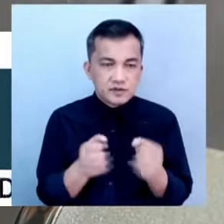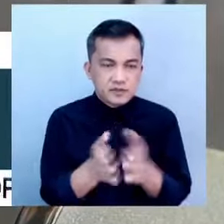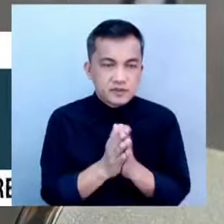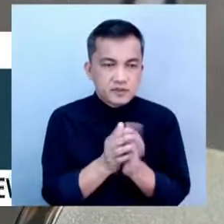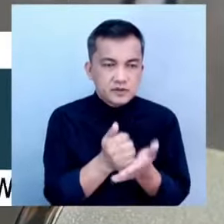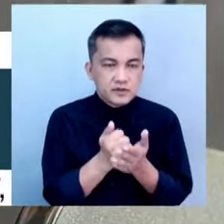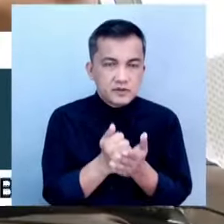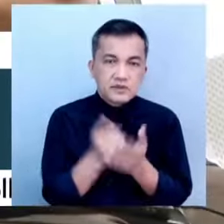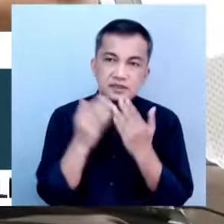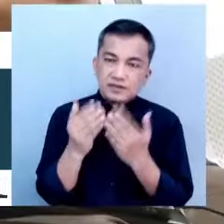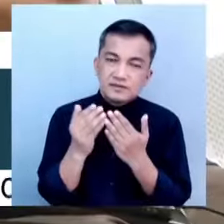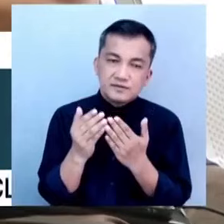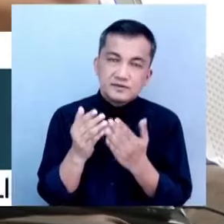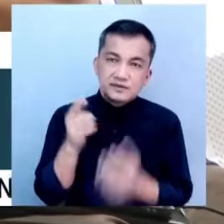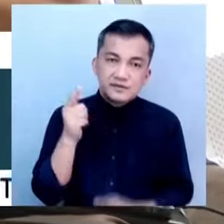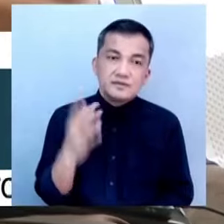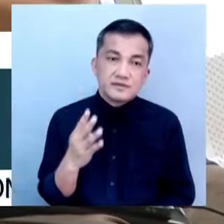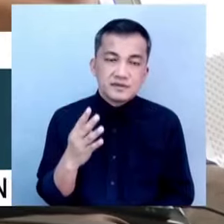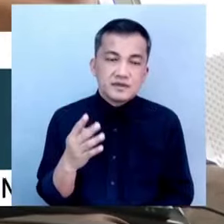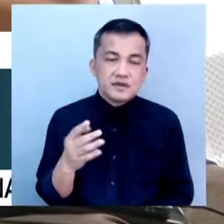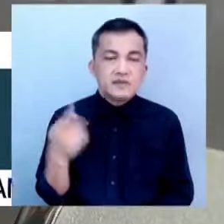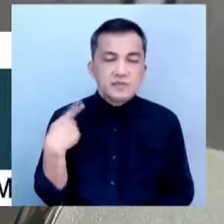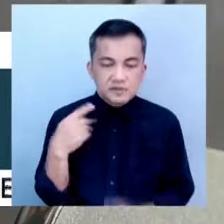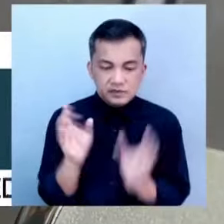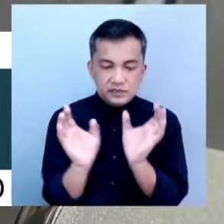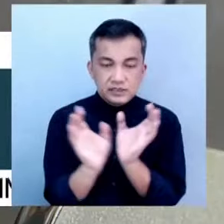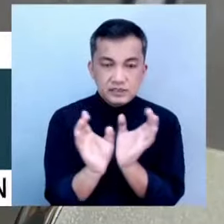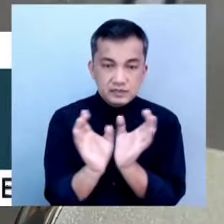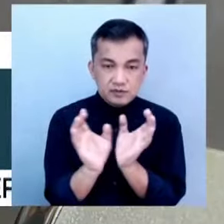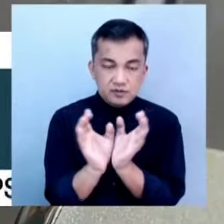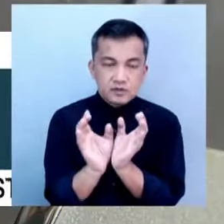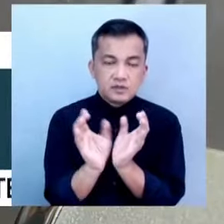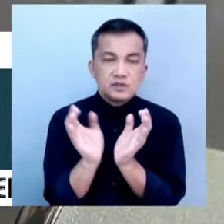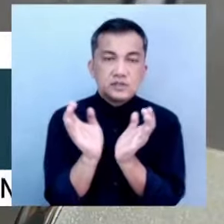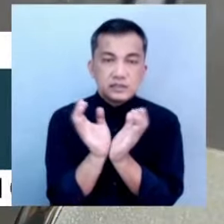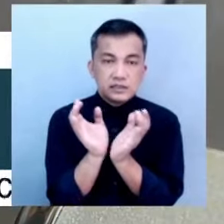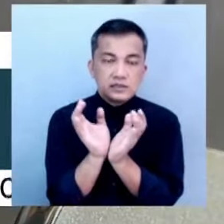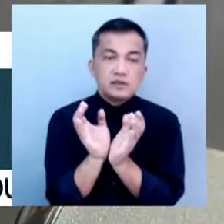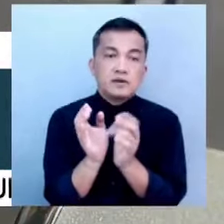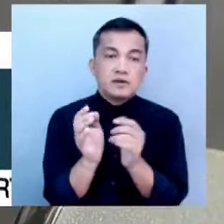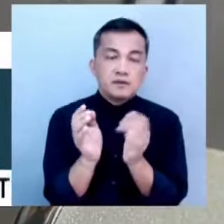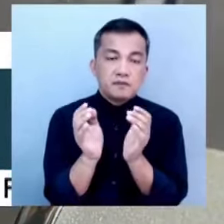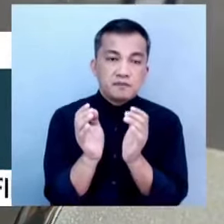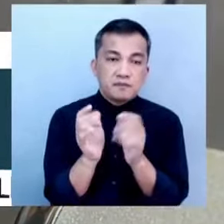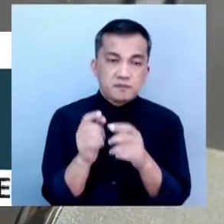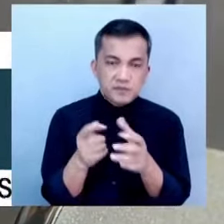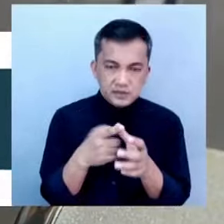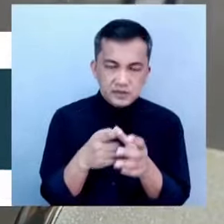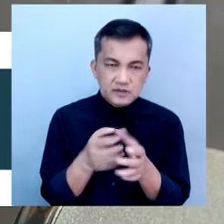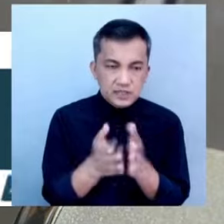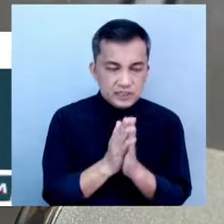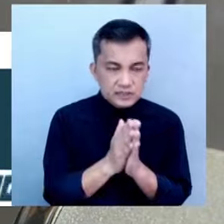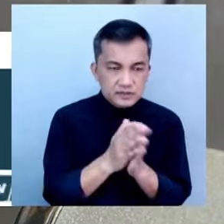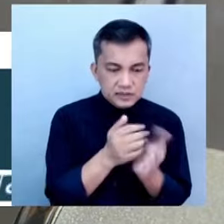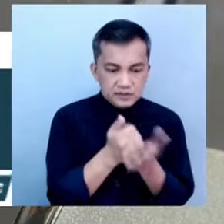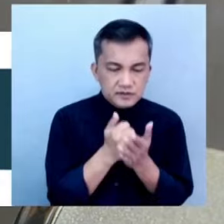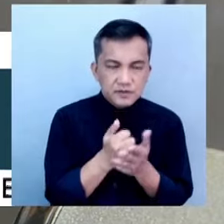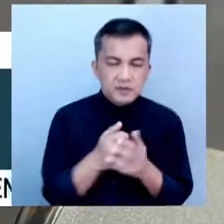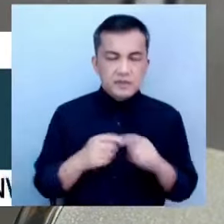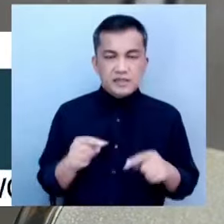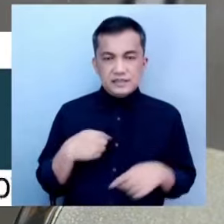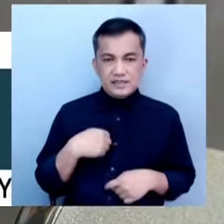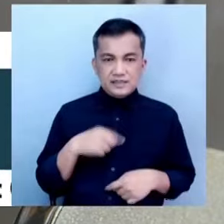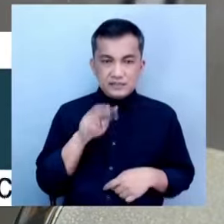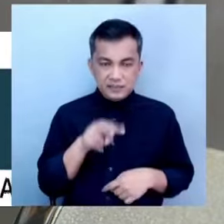salamat sa Lord. Merong DSWD. First time ko kasing nag-seek ng help dito. pero sa tingin ko malaki